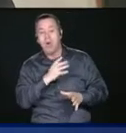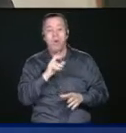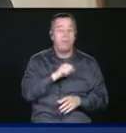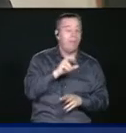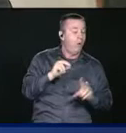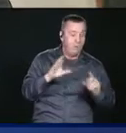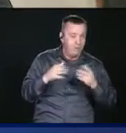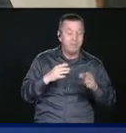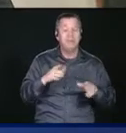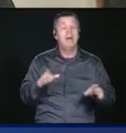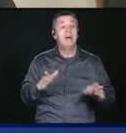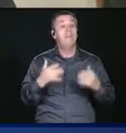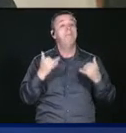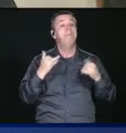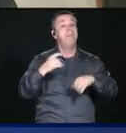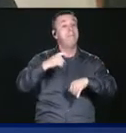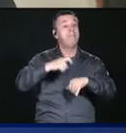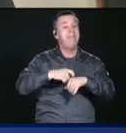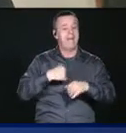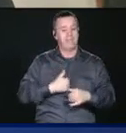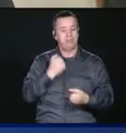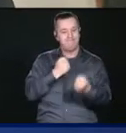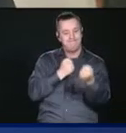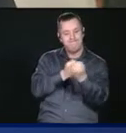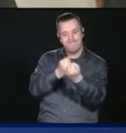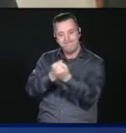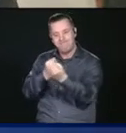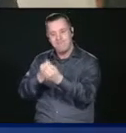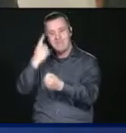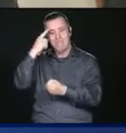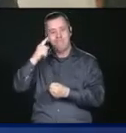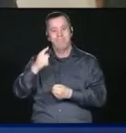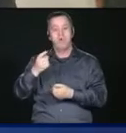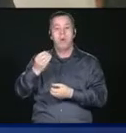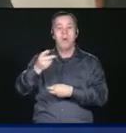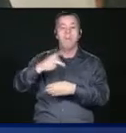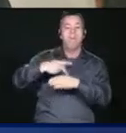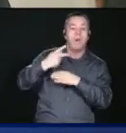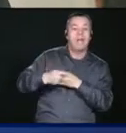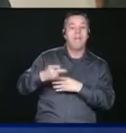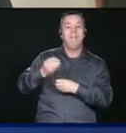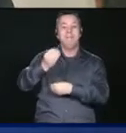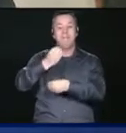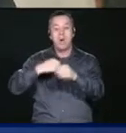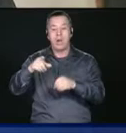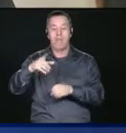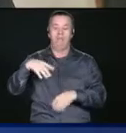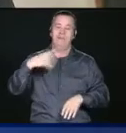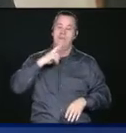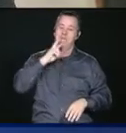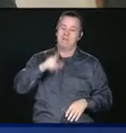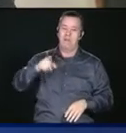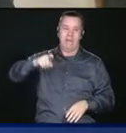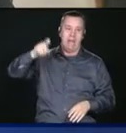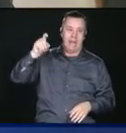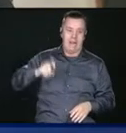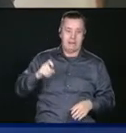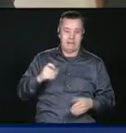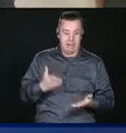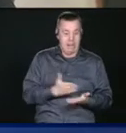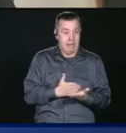temps, on prévoit plus de soutien pour les programmes et les organismes dont le travail est encore plus essentiel ces